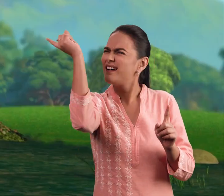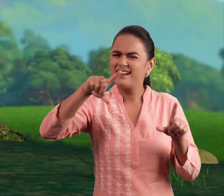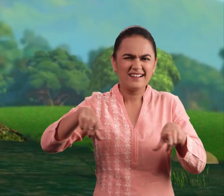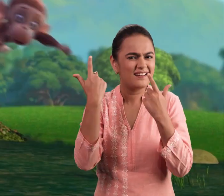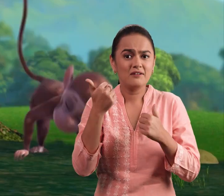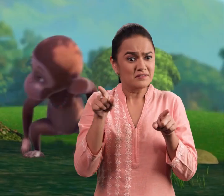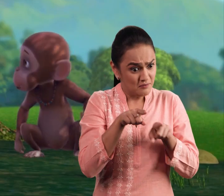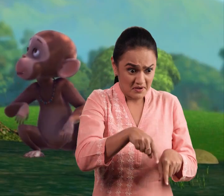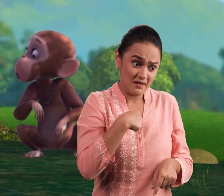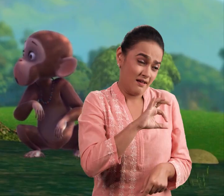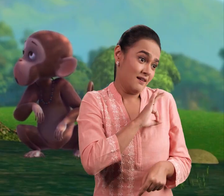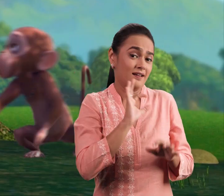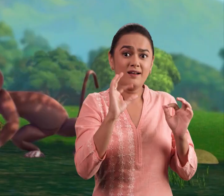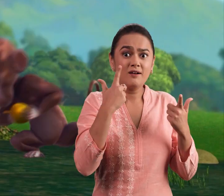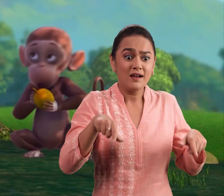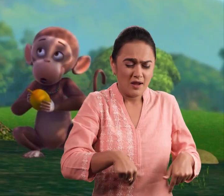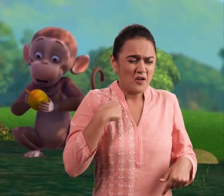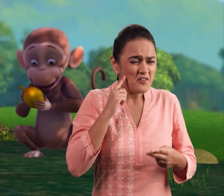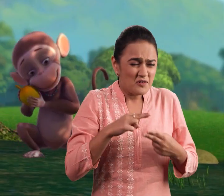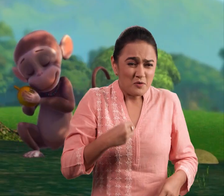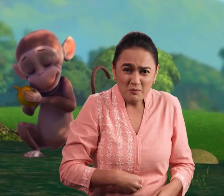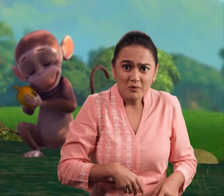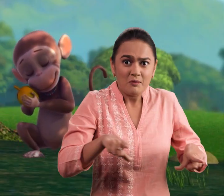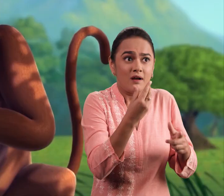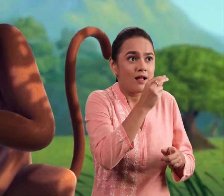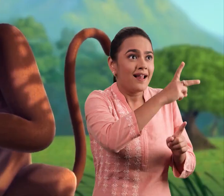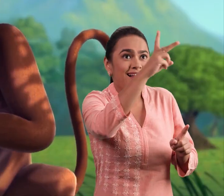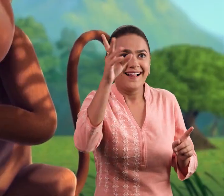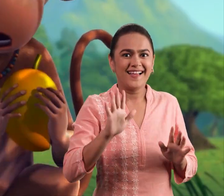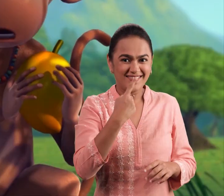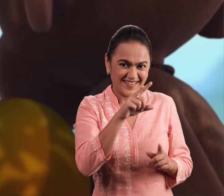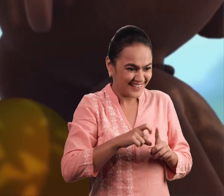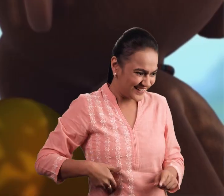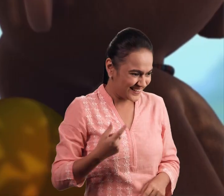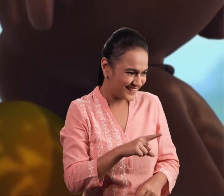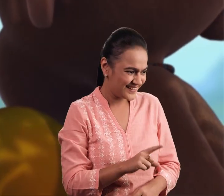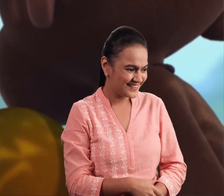वन बड़ा प्रिय है कृष्णा। यहाँ भूख मिटाने के इतने साधन जो है ना दादी?